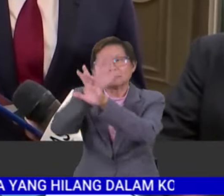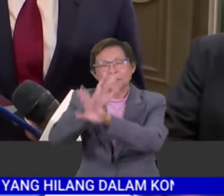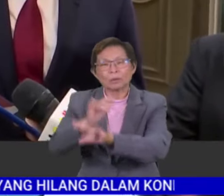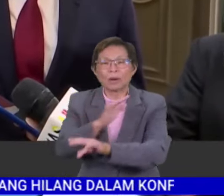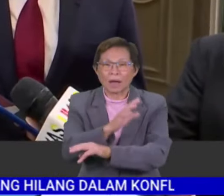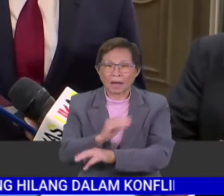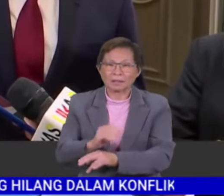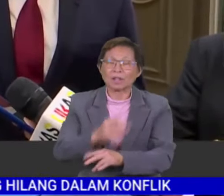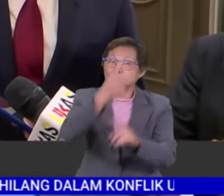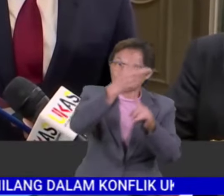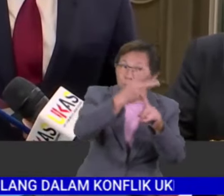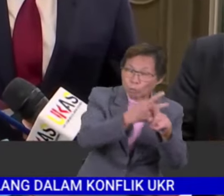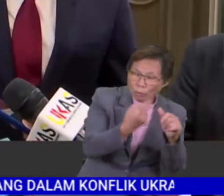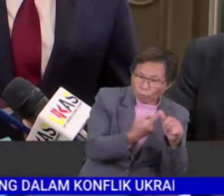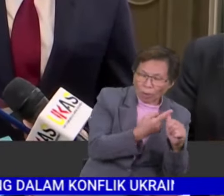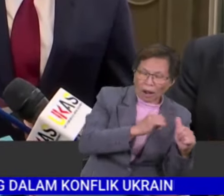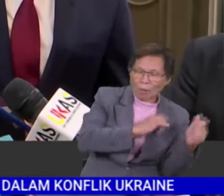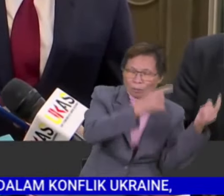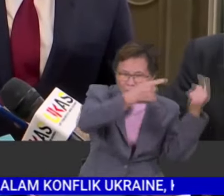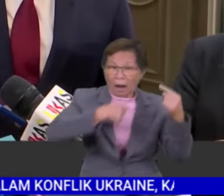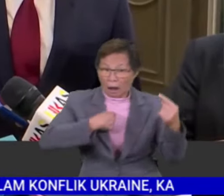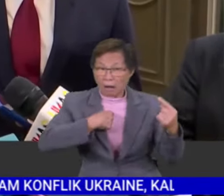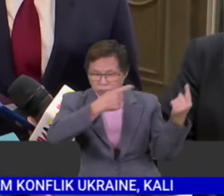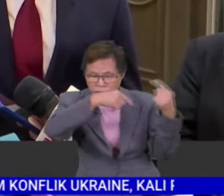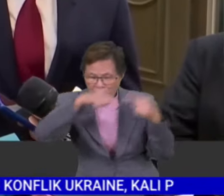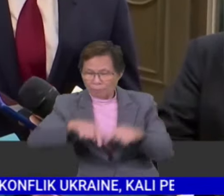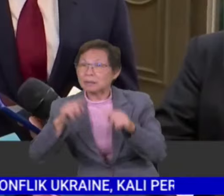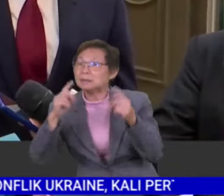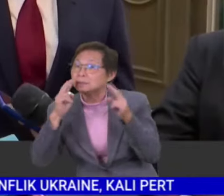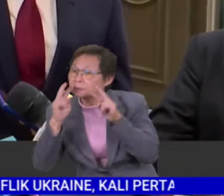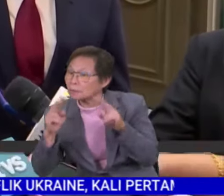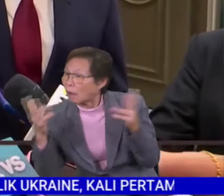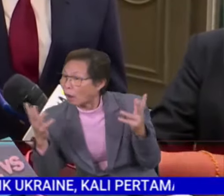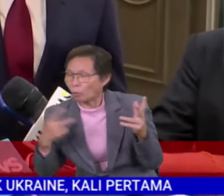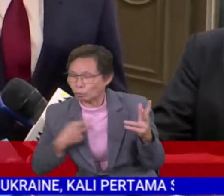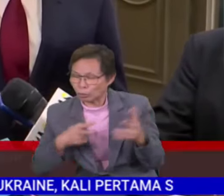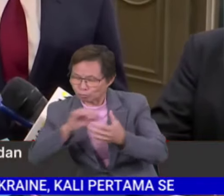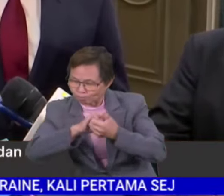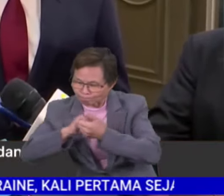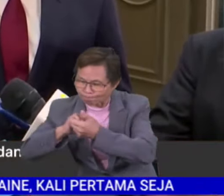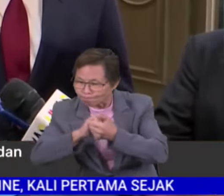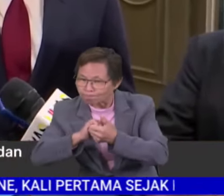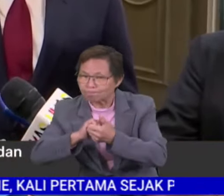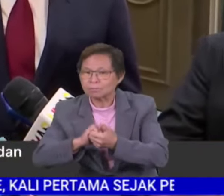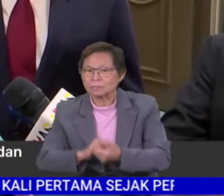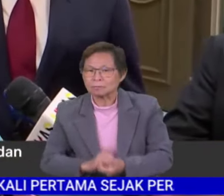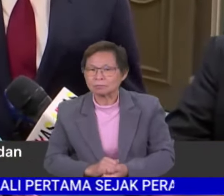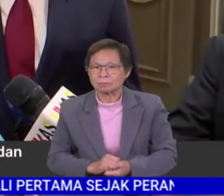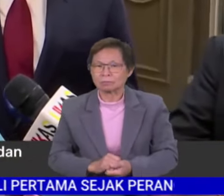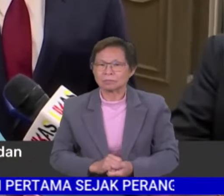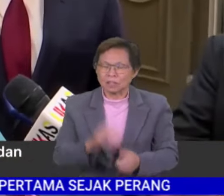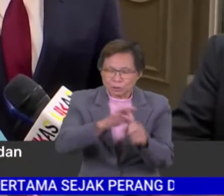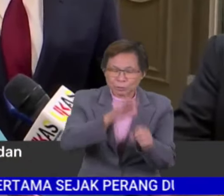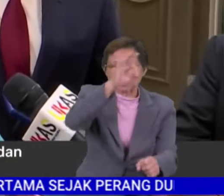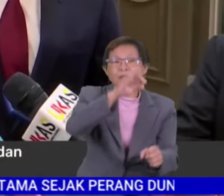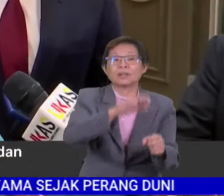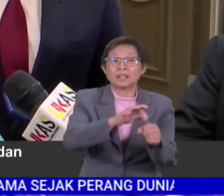means then 2 months once I want to come here and see how we can work together. I think that's in the spirit